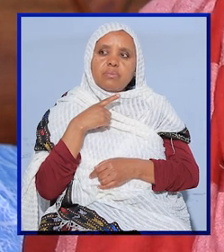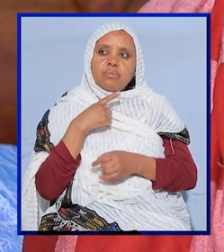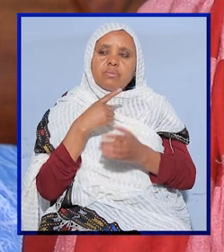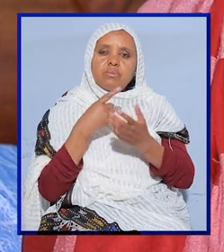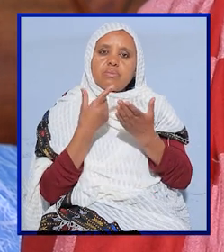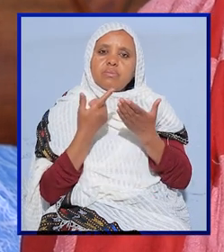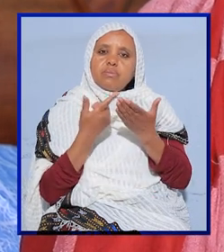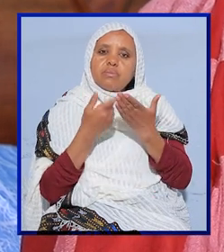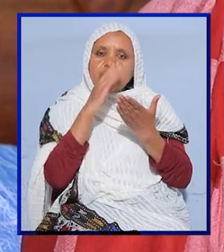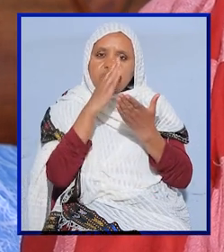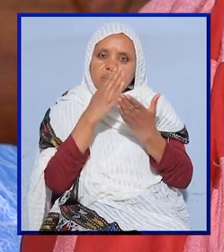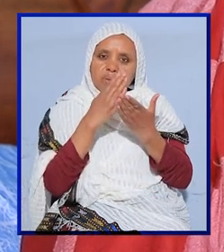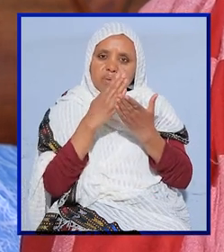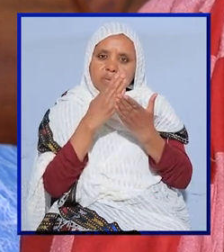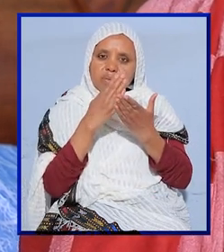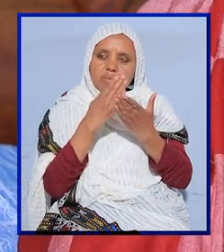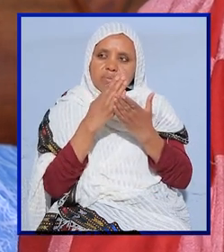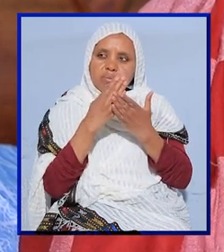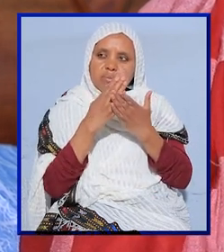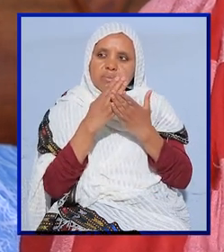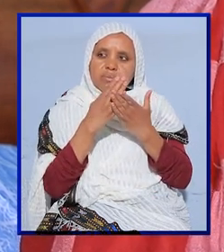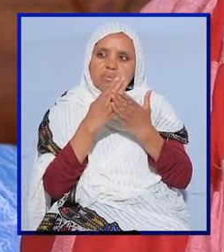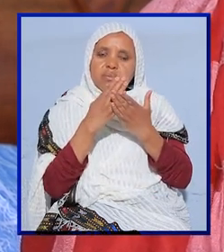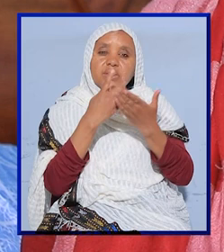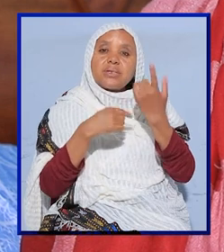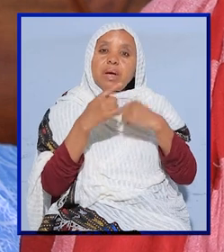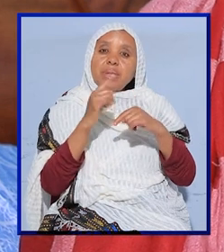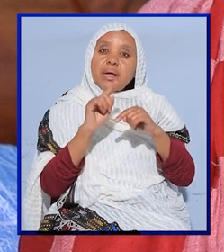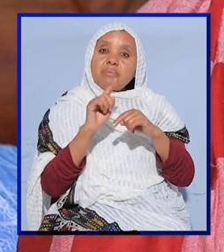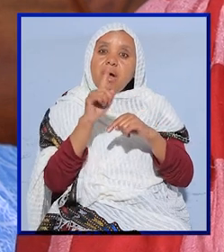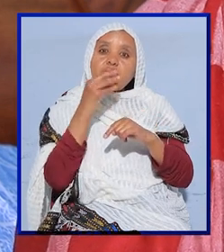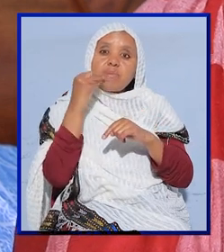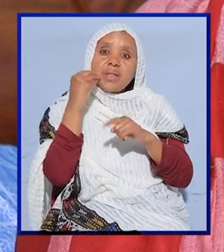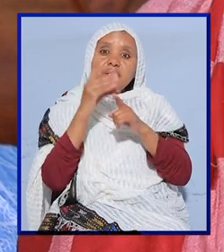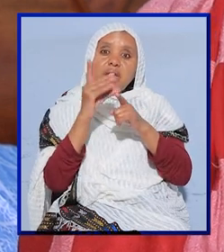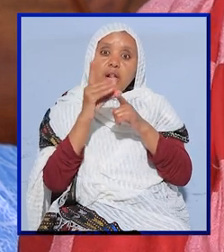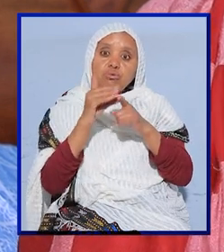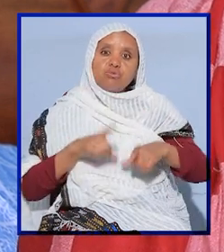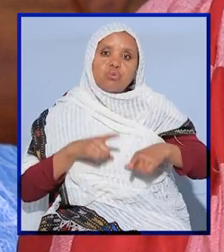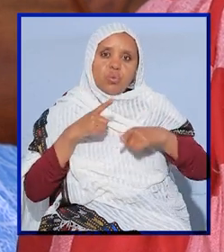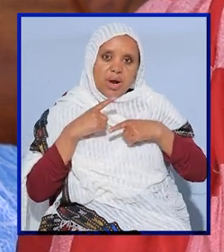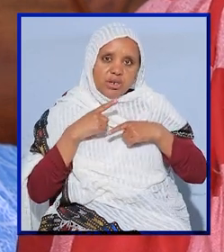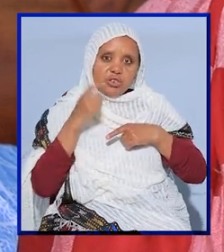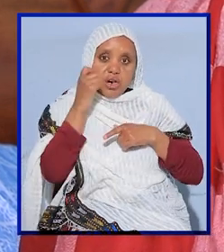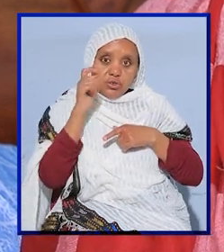ጣሁት ልጅ ምናምን ከዛ ስታመጣኝም አንዱን ቤት ተከራይተሽ ትኖሪያለሽ